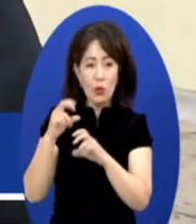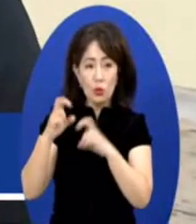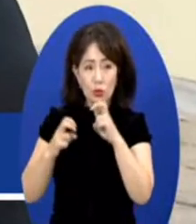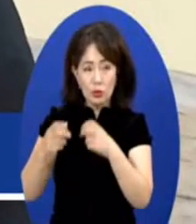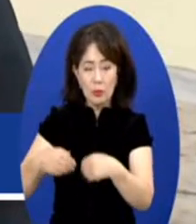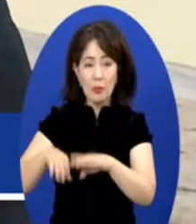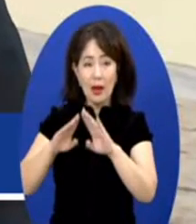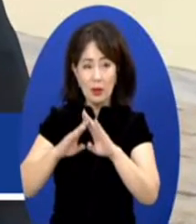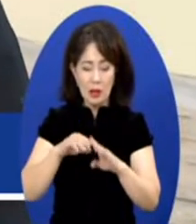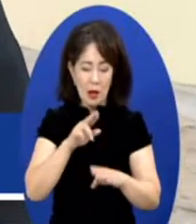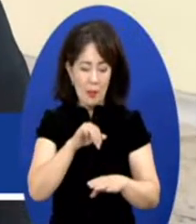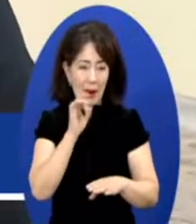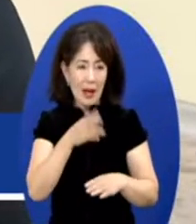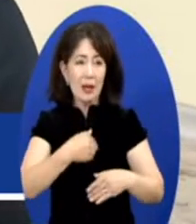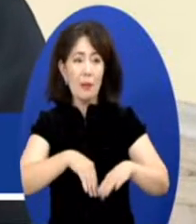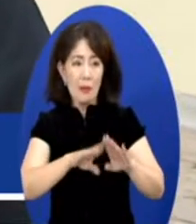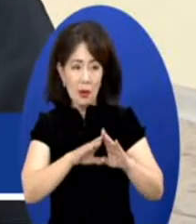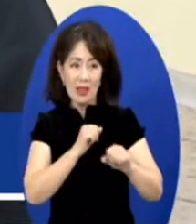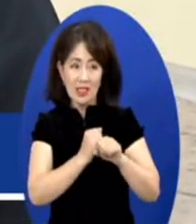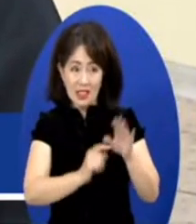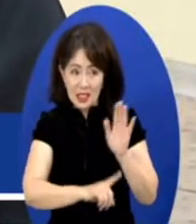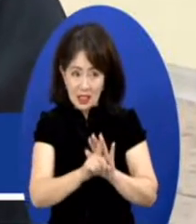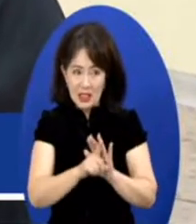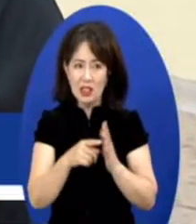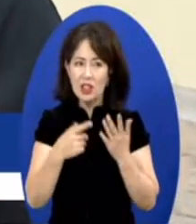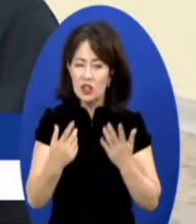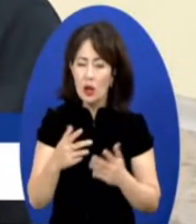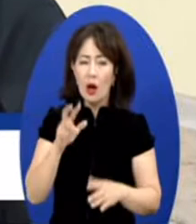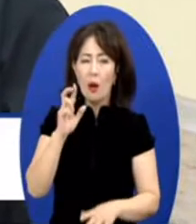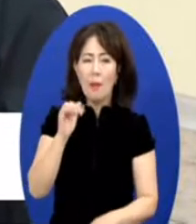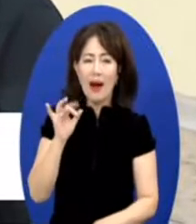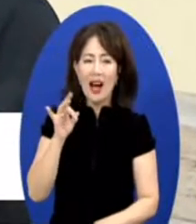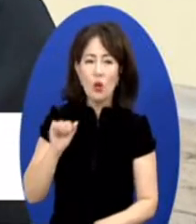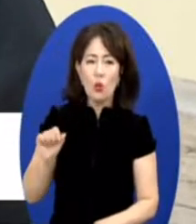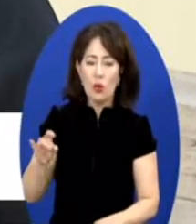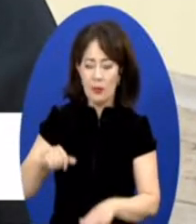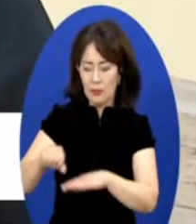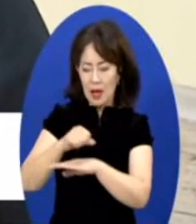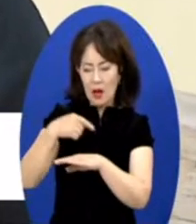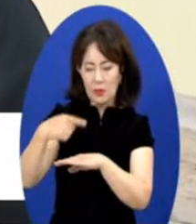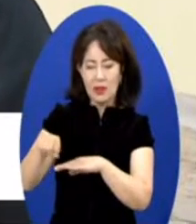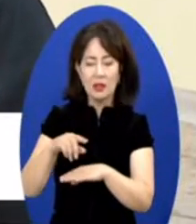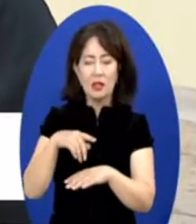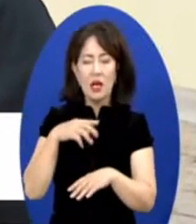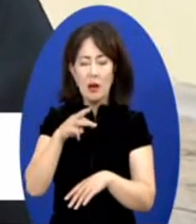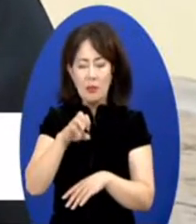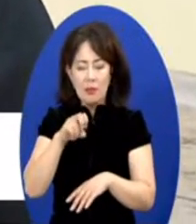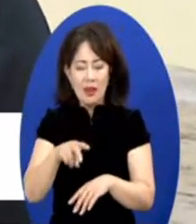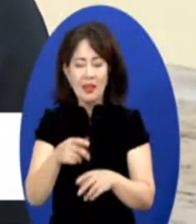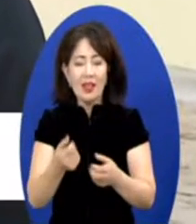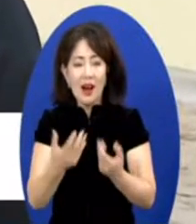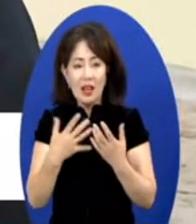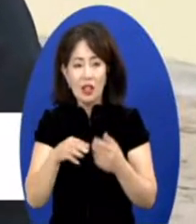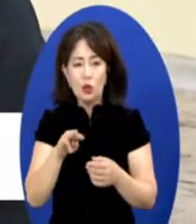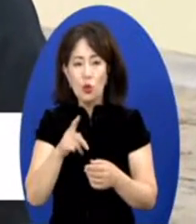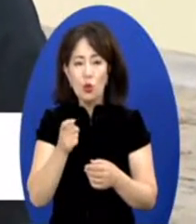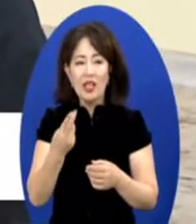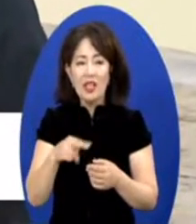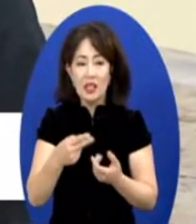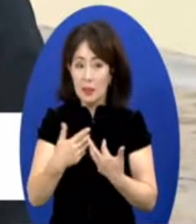ажлыг эхлүүлээд байна. Энэ бол ингэ байгуулагдах юм бол манай баруун аймгуудын дунд альшрын малын галтай түүхэн